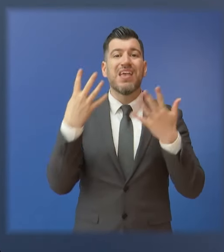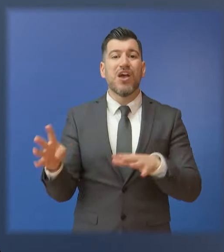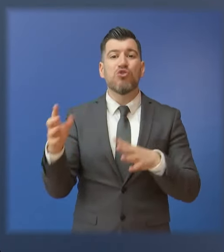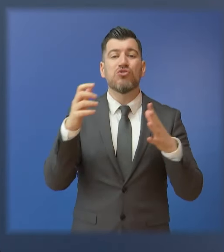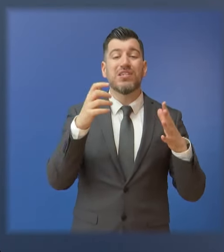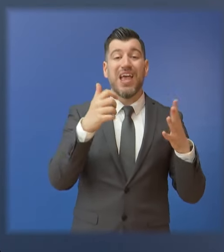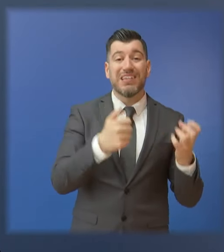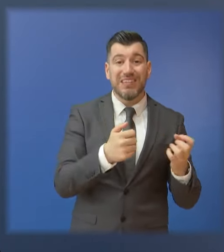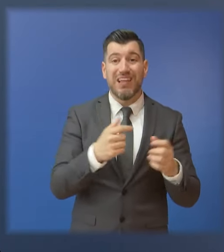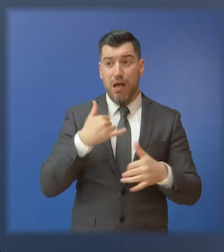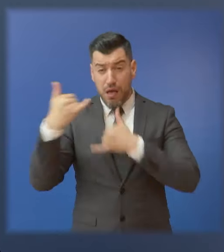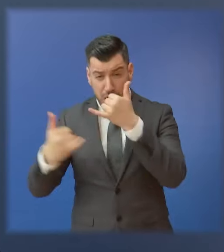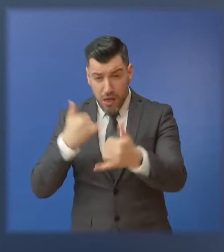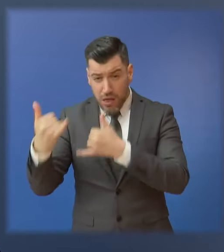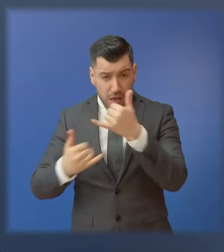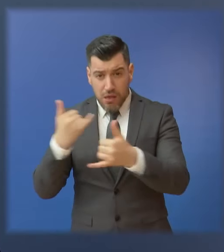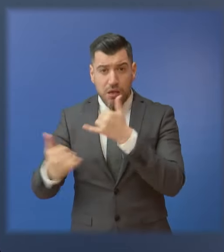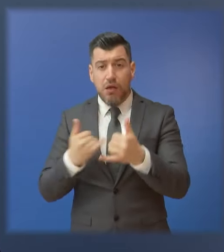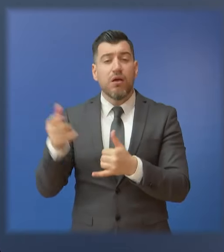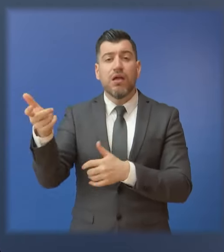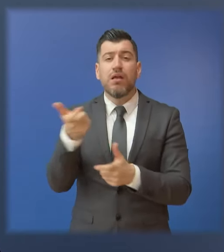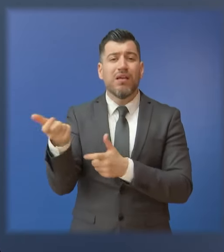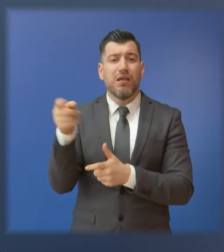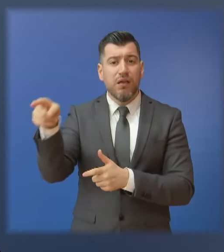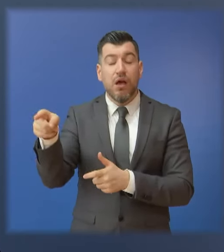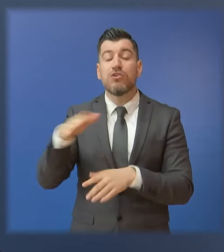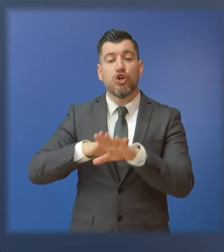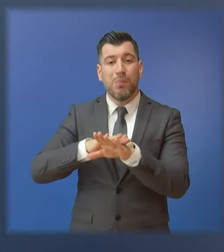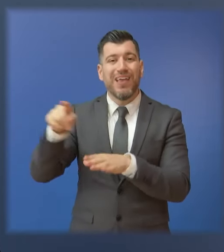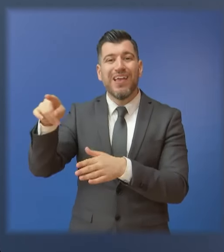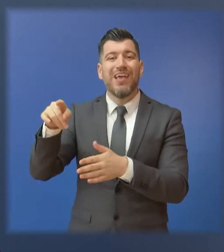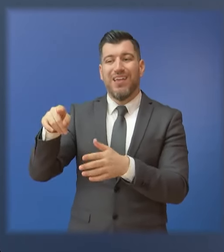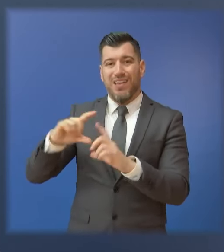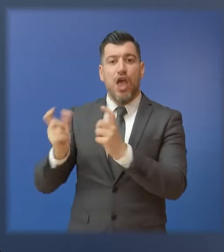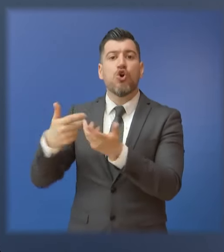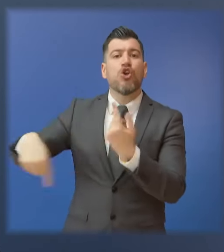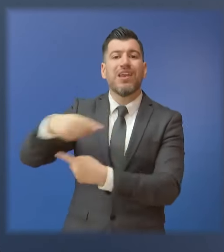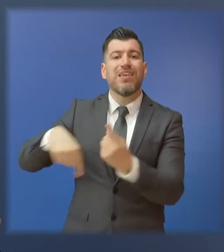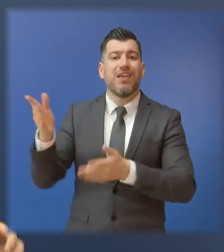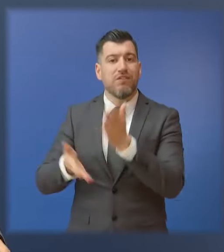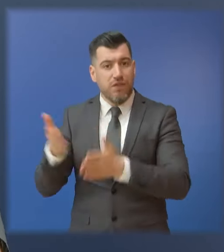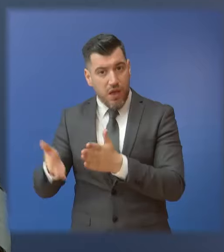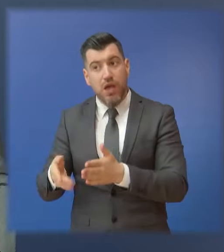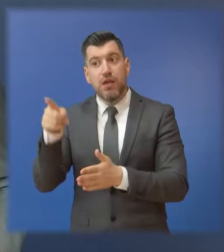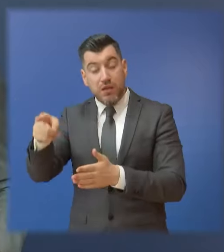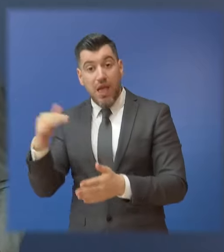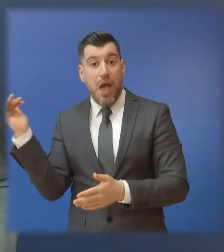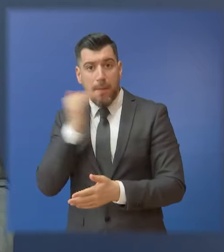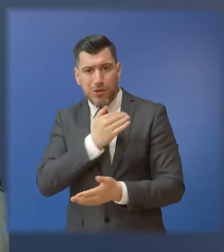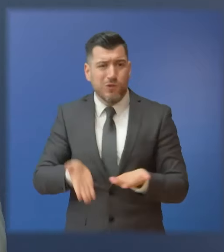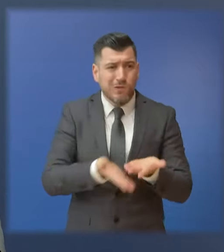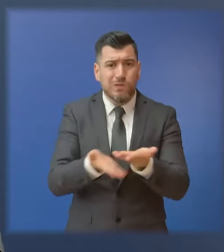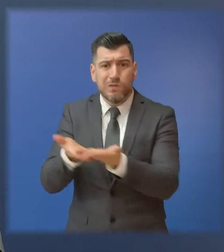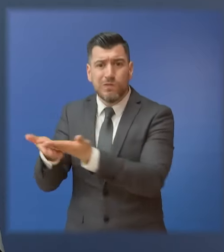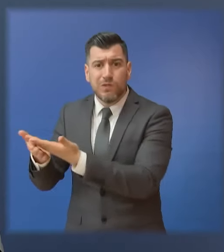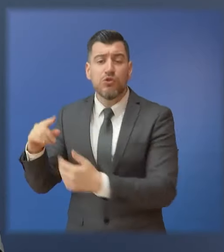κλήσεις έγιναν στο τηλεφωνικό κέντρο της άμεσης δράσης για περιστατικά ενδοοικογενειακής βίας και χορηγήθηκε σε 135 γυναίκες θύματα η